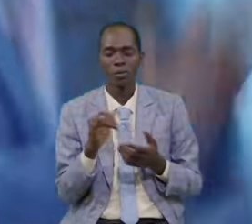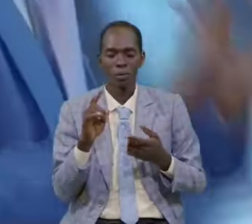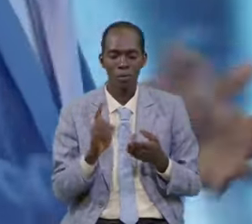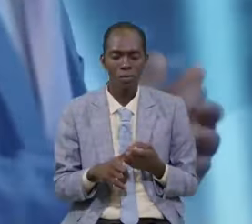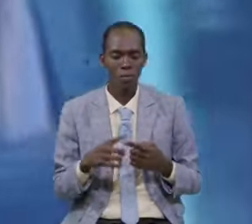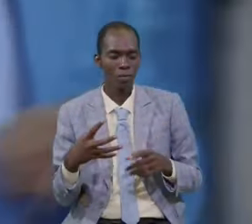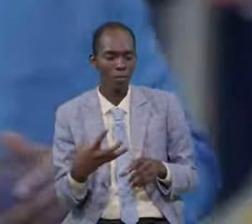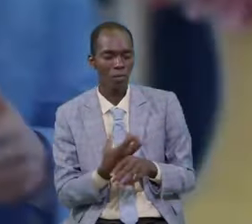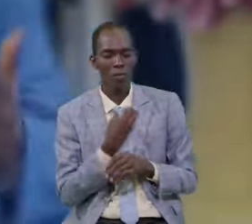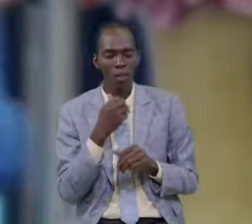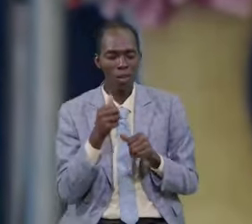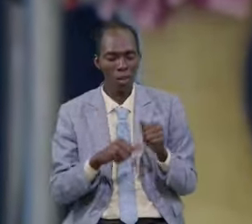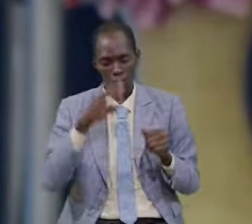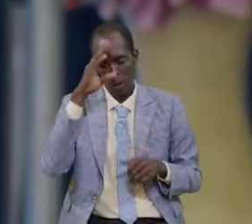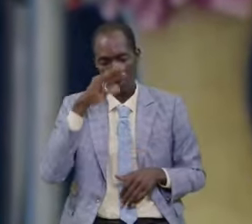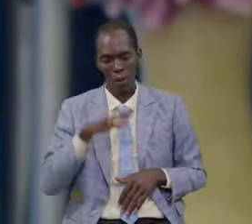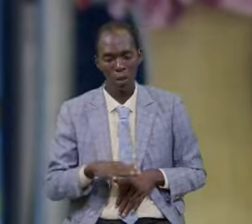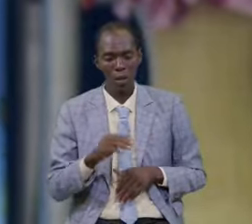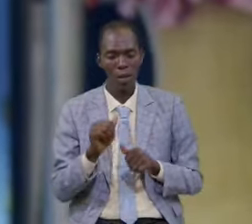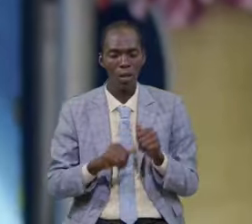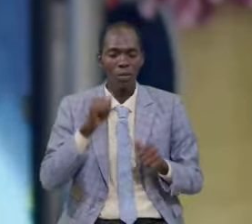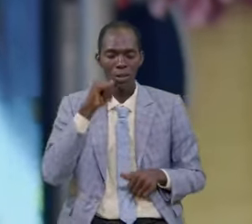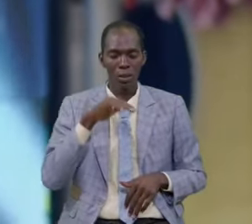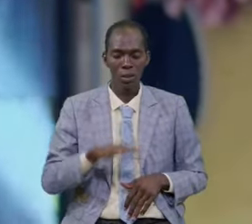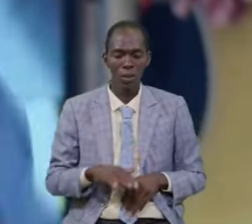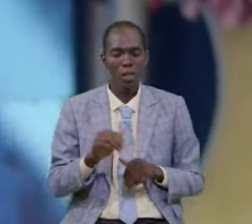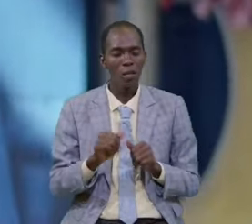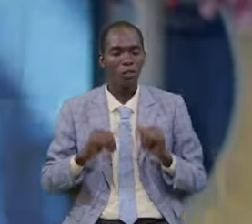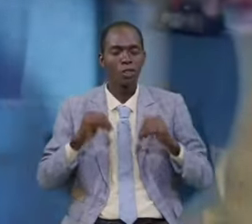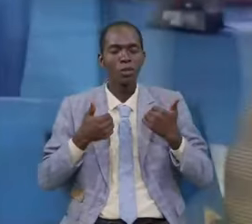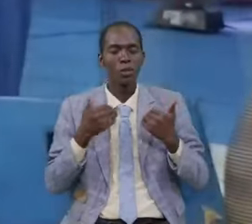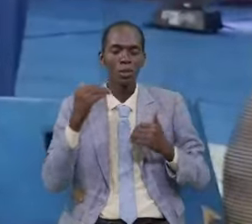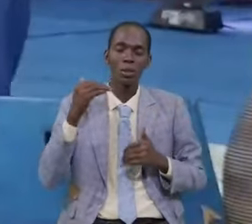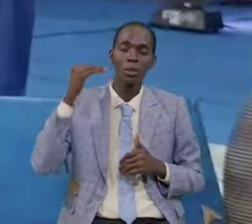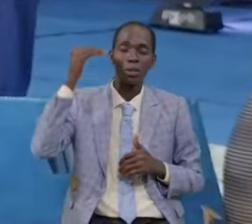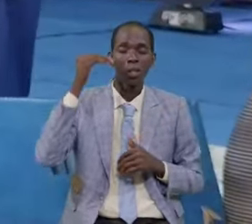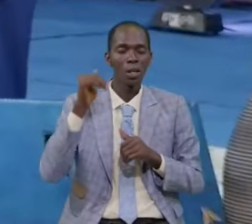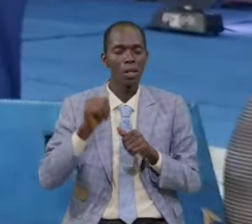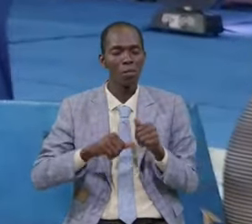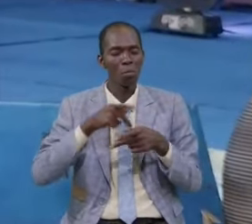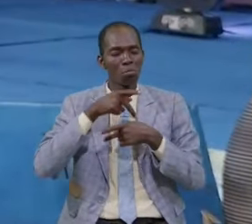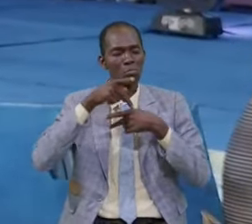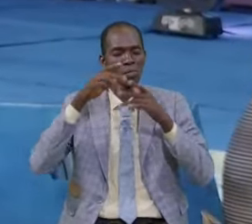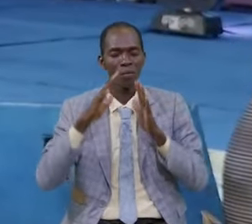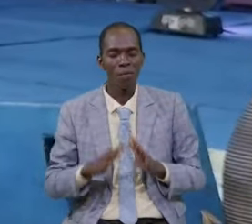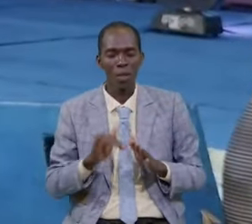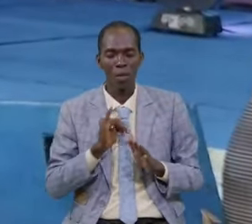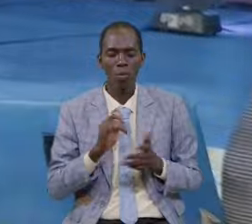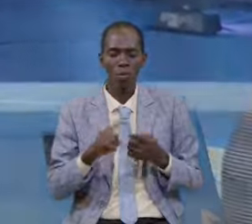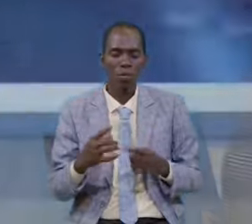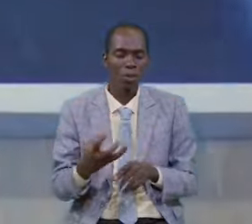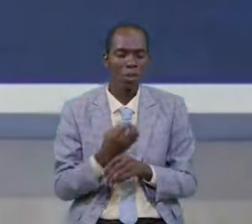garçon, chaque fille, chaque jeune adulte, chaque professionnel. Je veux prendre chacun